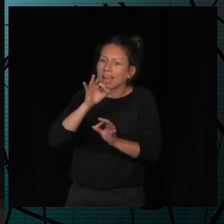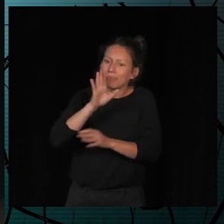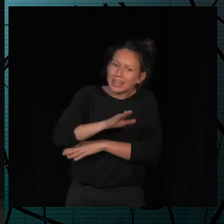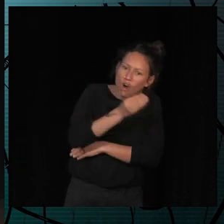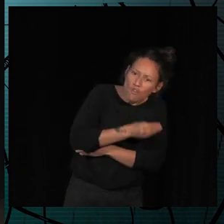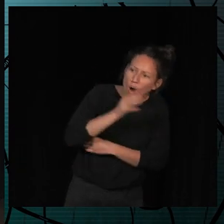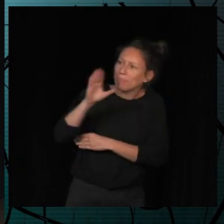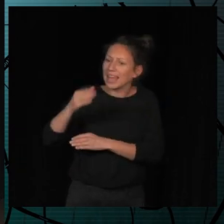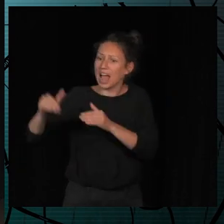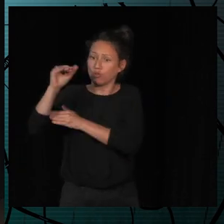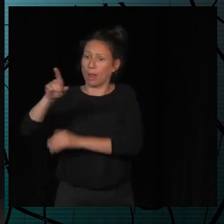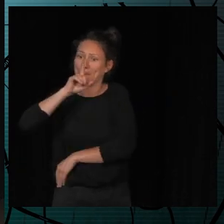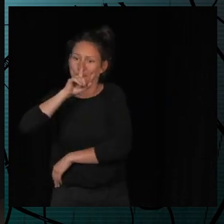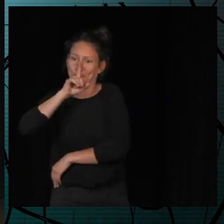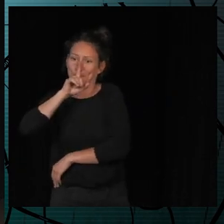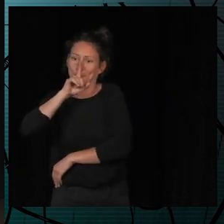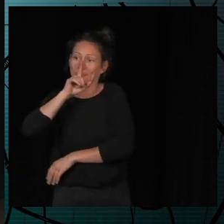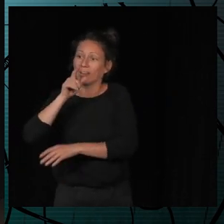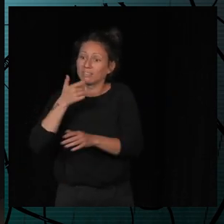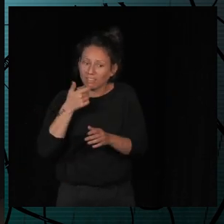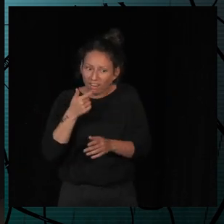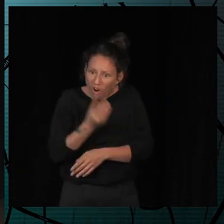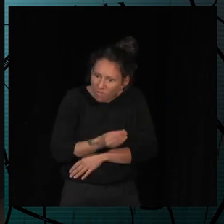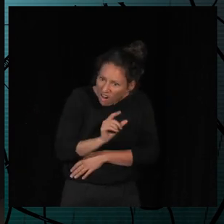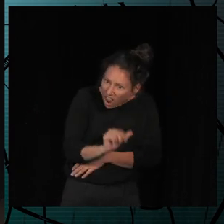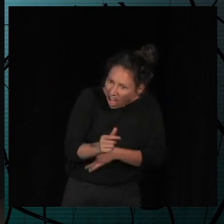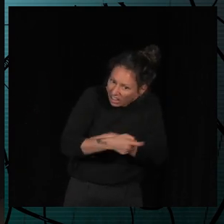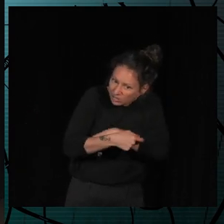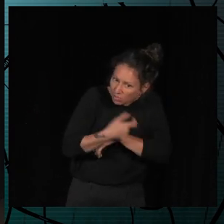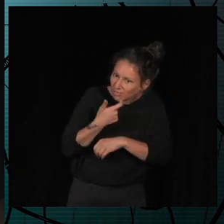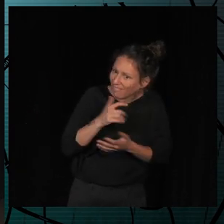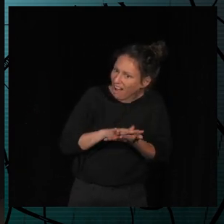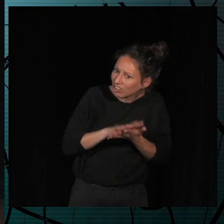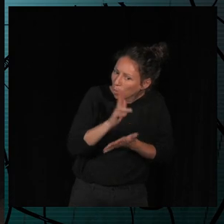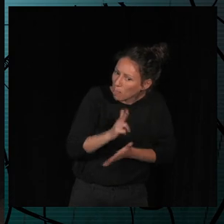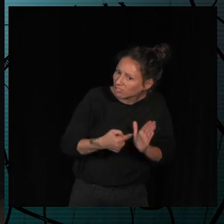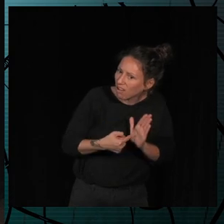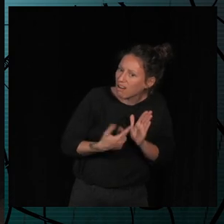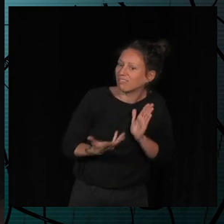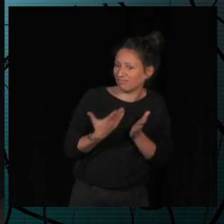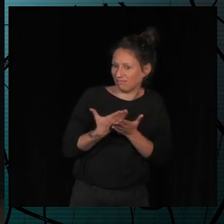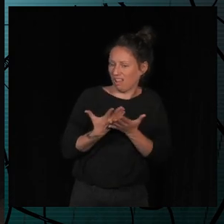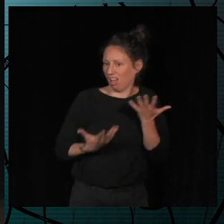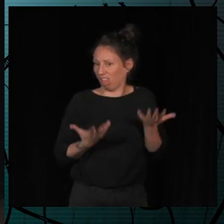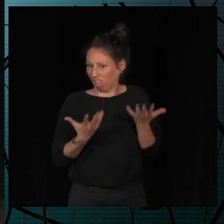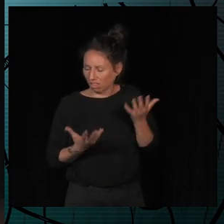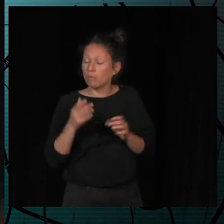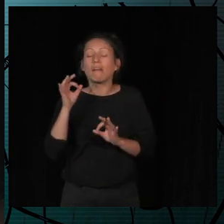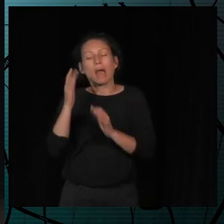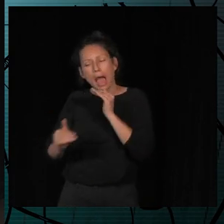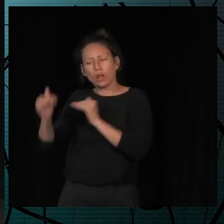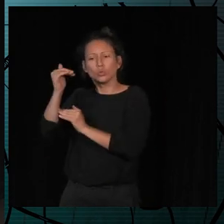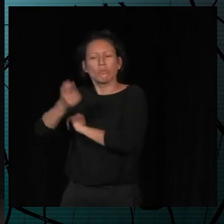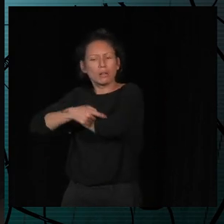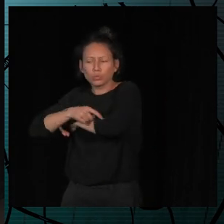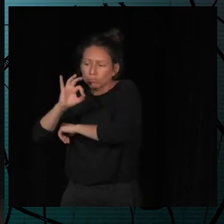adultes et si ça s'applique aux enfants à partir de quel âge pu enfants n'ont pas le contrôle des impulsions alors pour ce qui concerne l'addiction des adultes oui c'est le